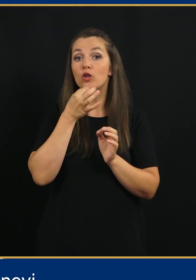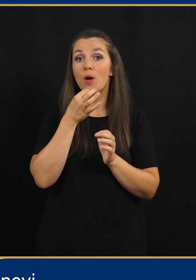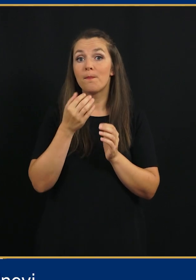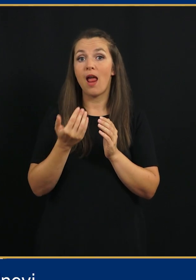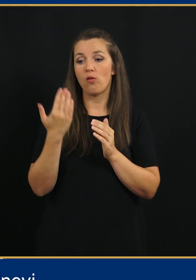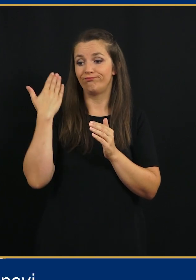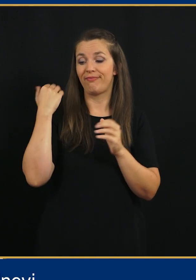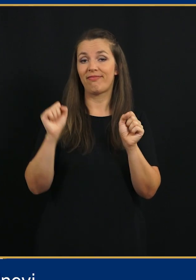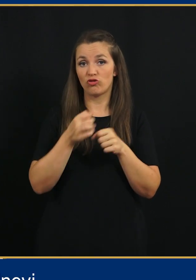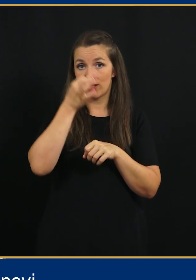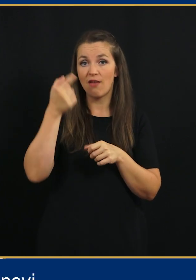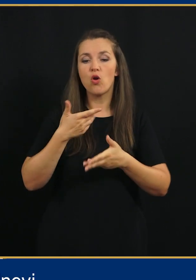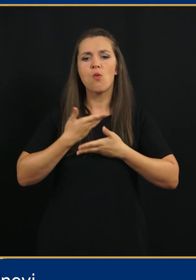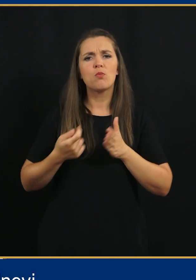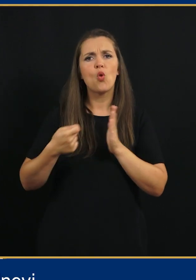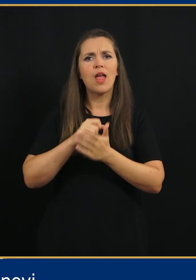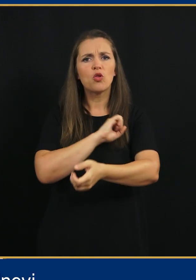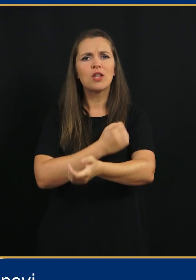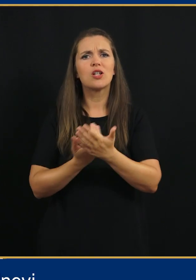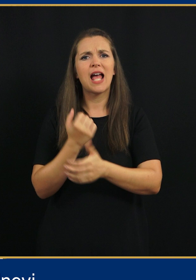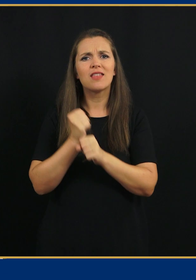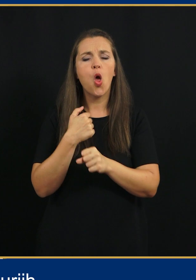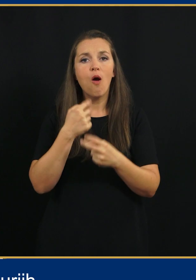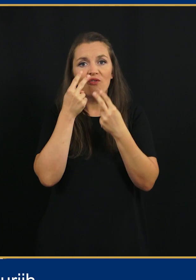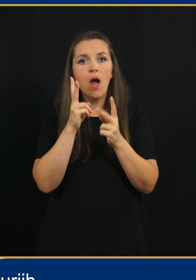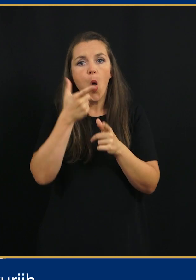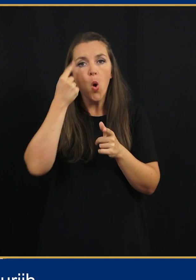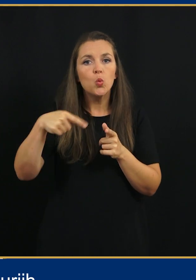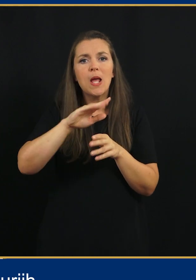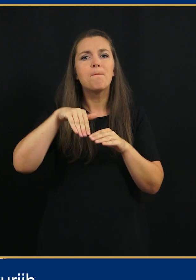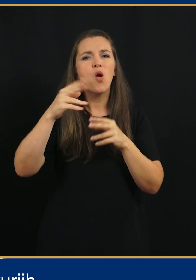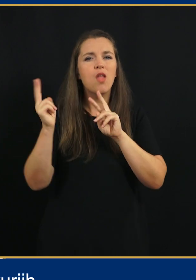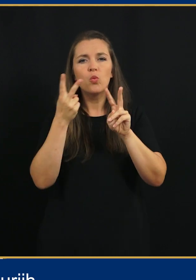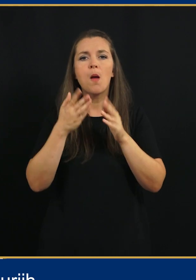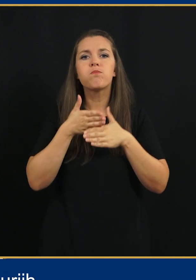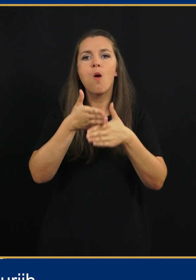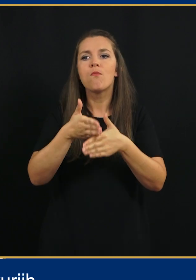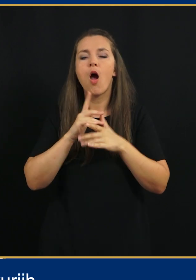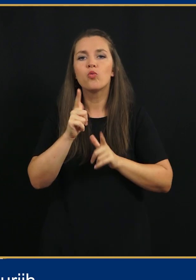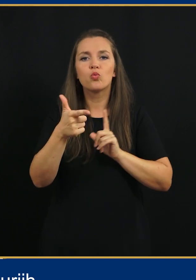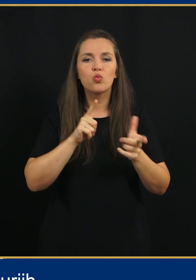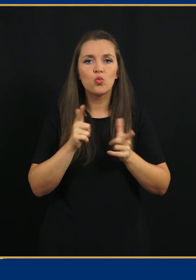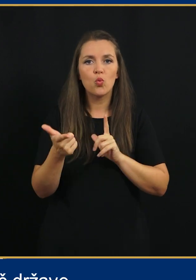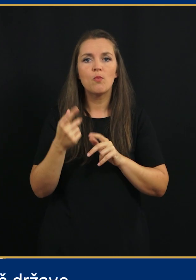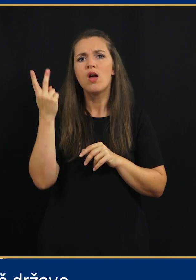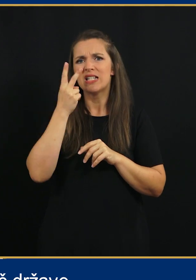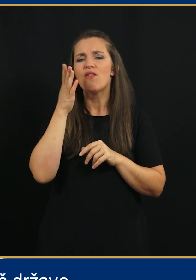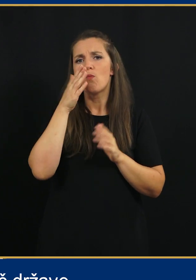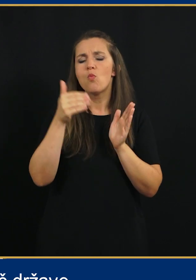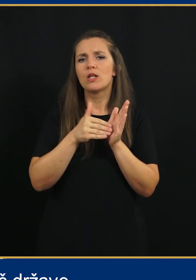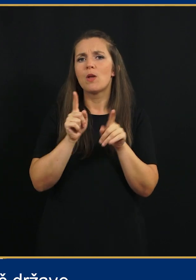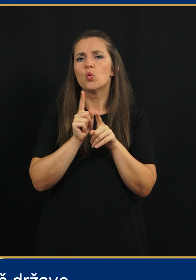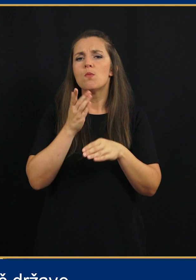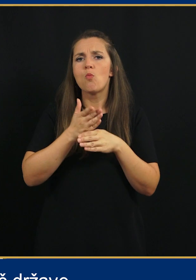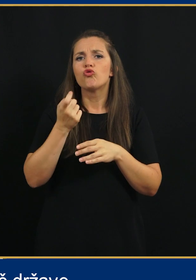Čeprav so za nami težki dnevi, dobim dodatno energijo za delo, ko vidim, kako ljudje po neurjih pomagajo drug drugemu. Seveda bo